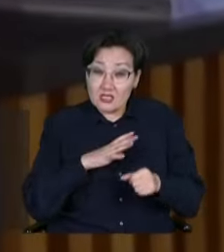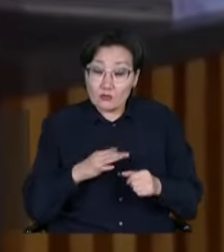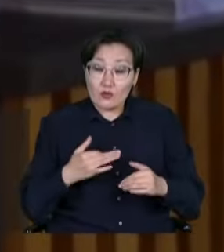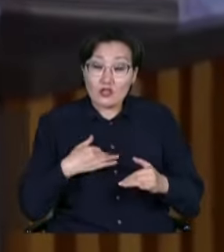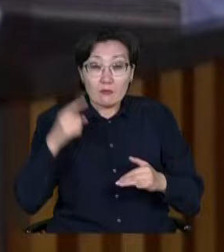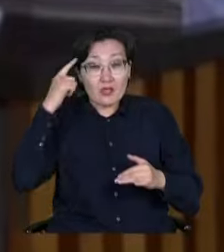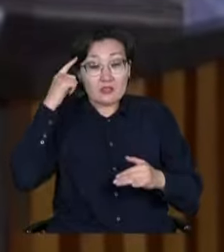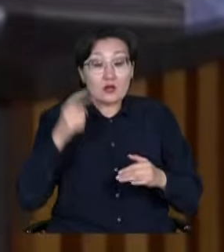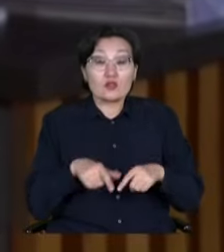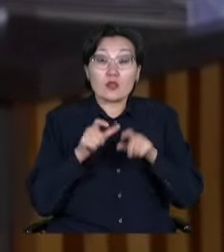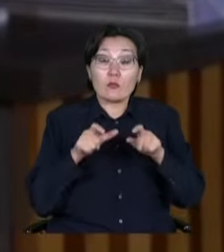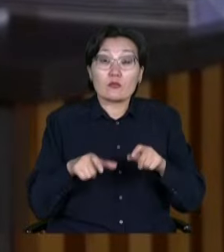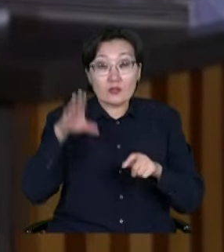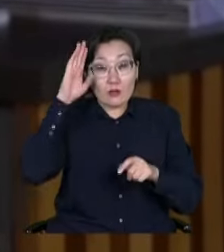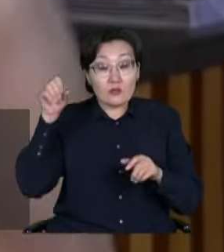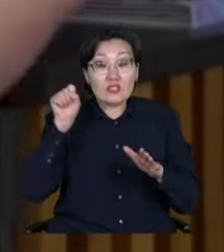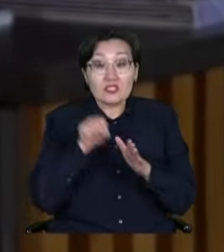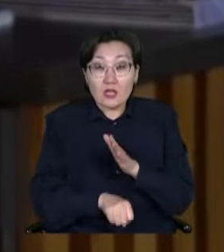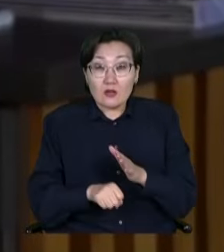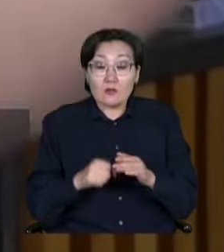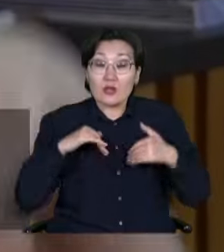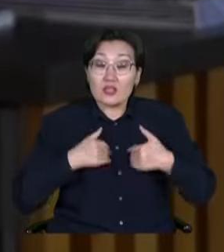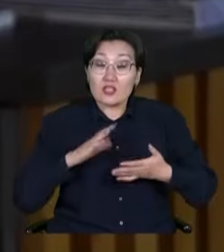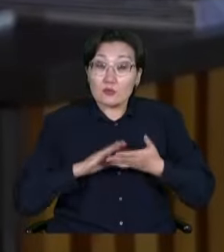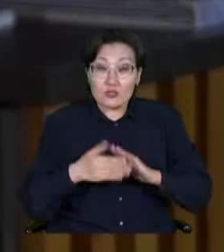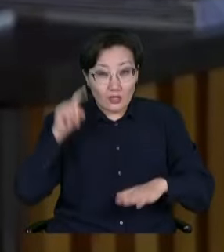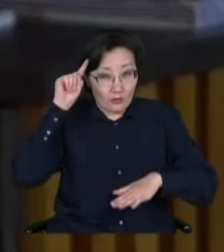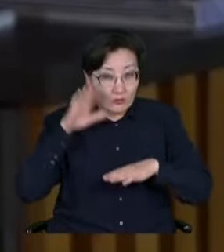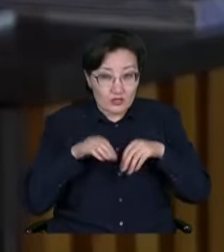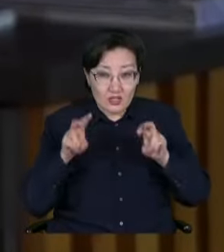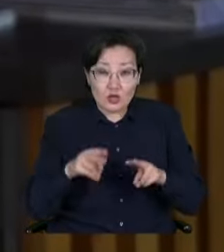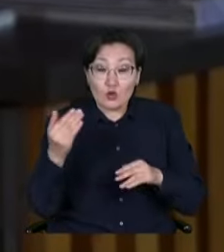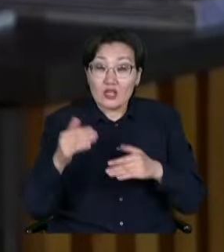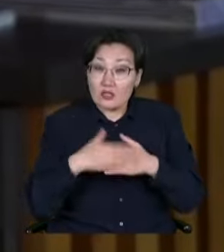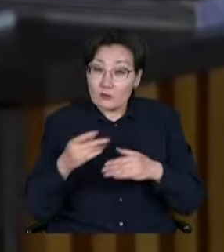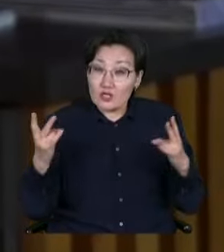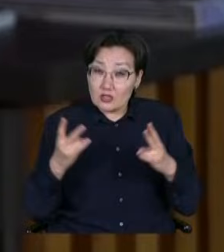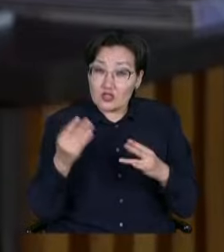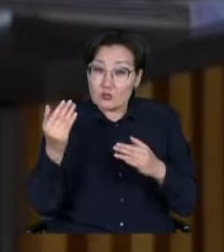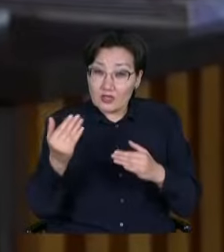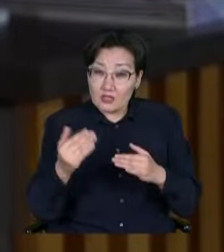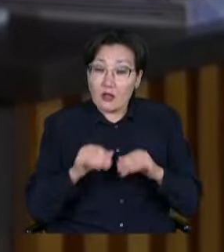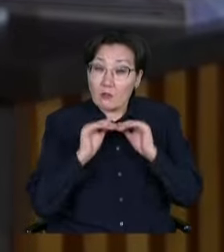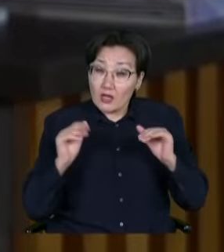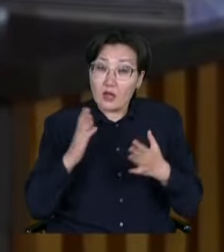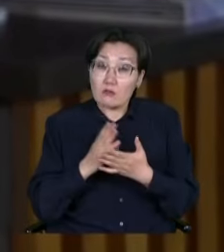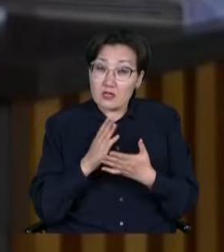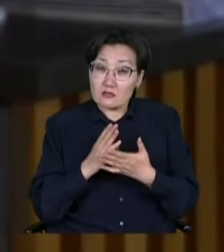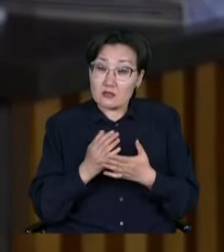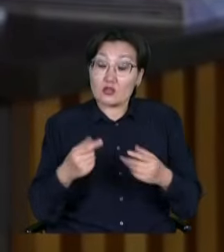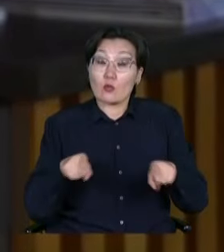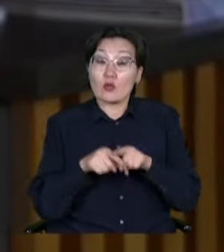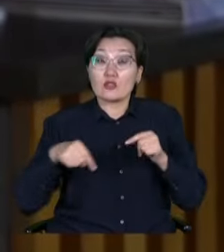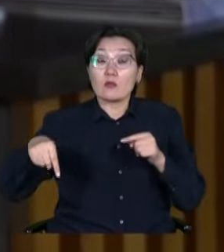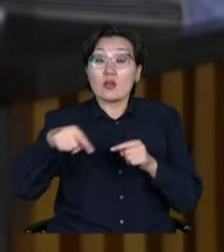Менің ойымша бала өліміне қатысты қайғылы жағдай үшін әкімдік өкілдерін жауапқа тарту қажет. Олардың да балалары бар емес пе? Осы